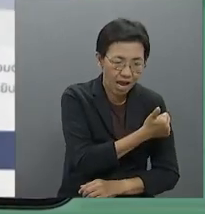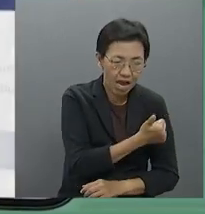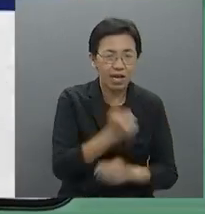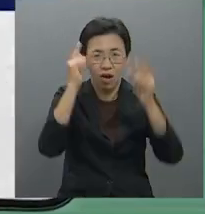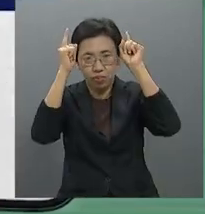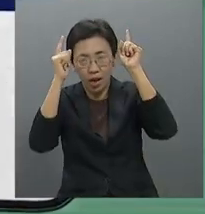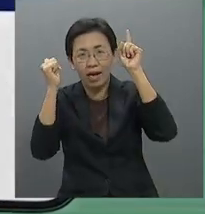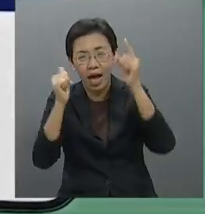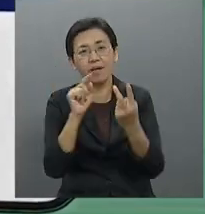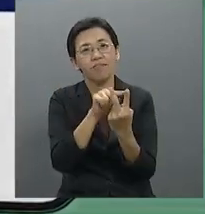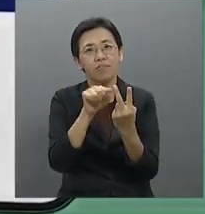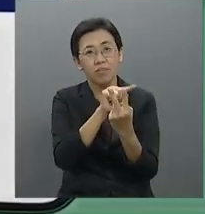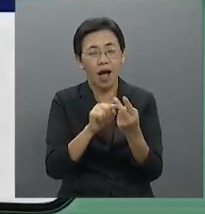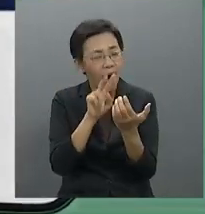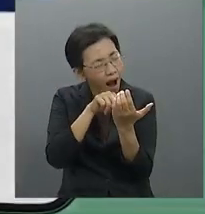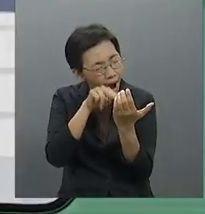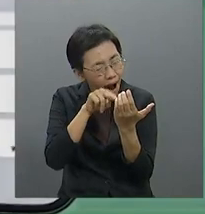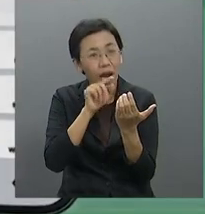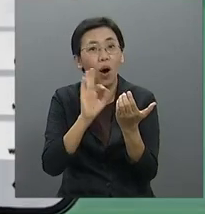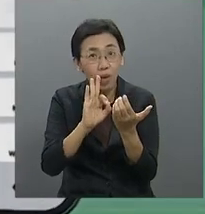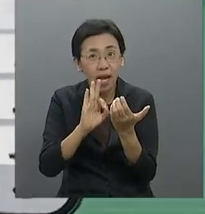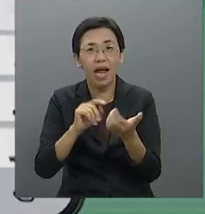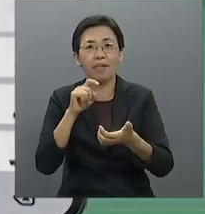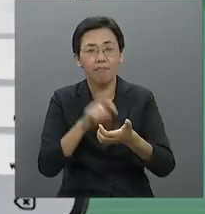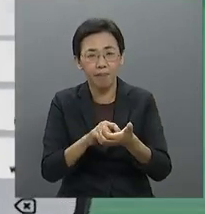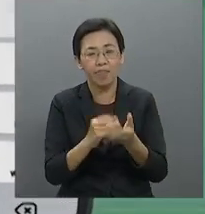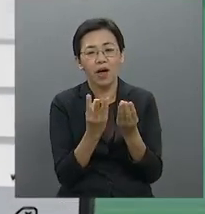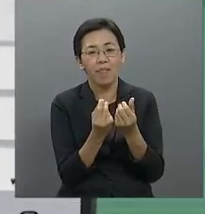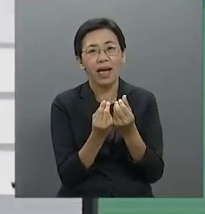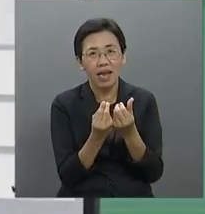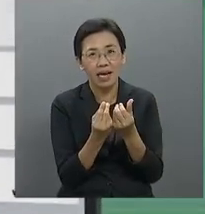เงื่อนไขใส่เบอรโทรศัพท์และยืนยนด้รหัส OTP